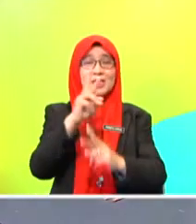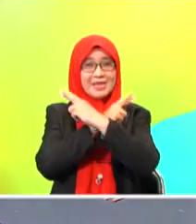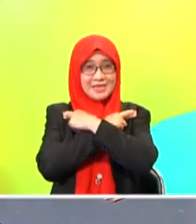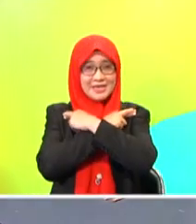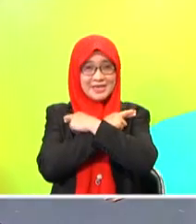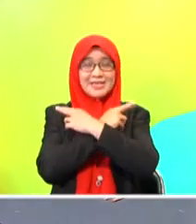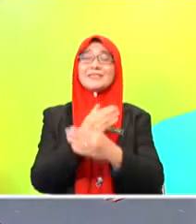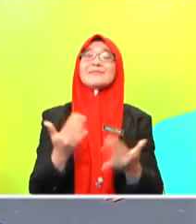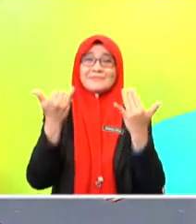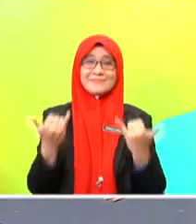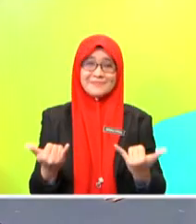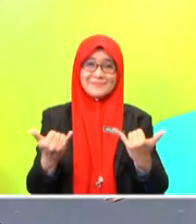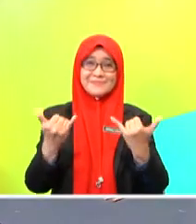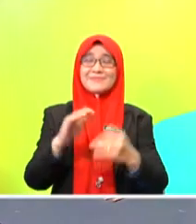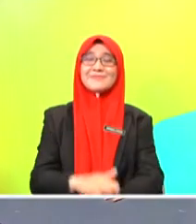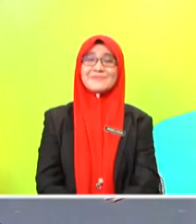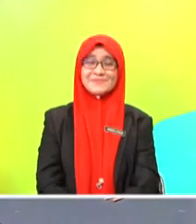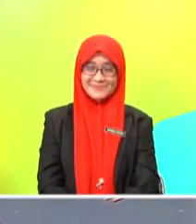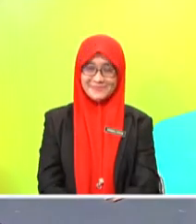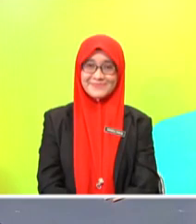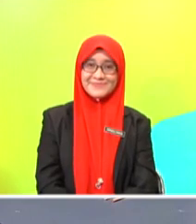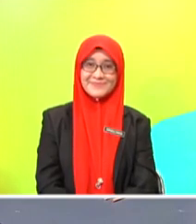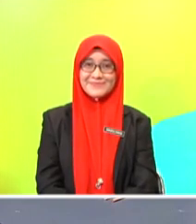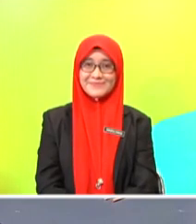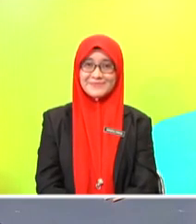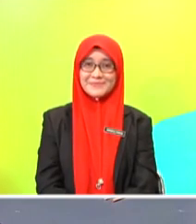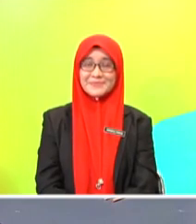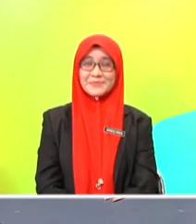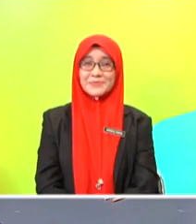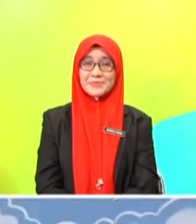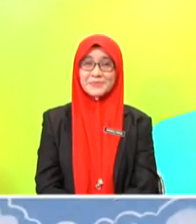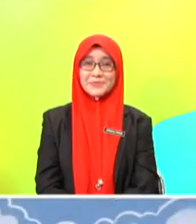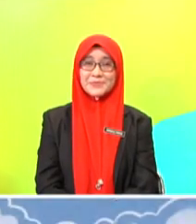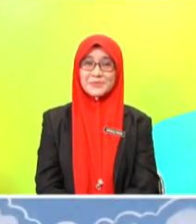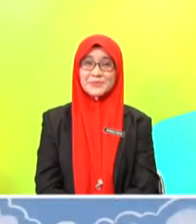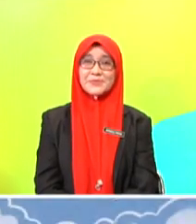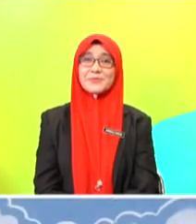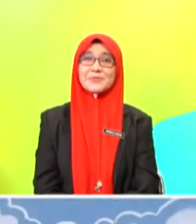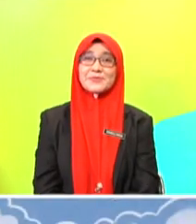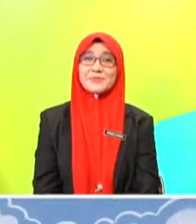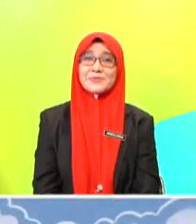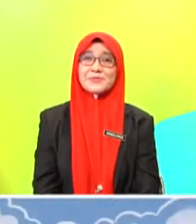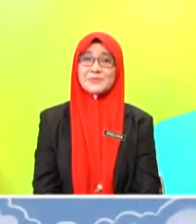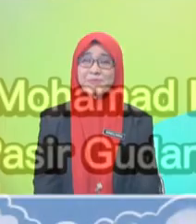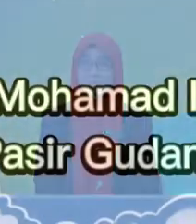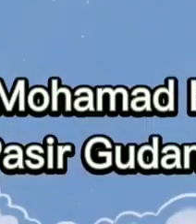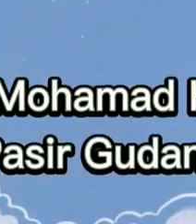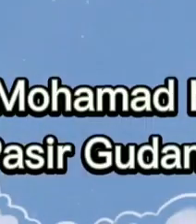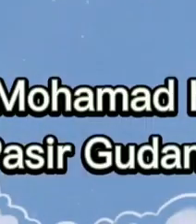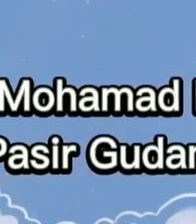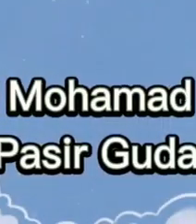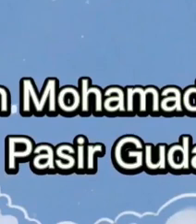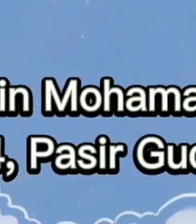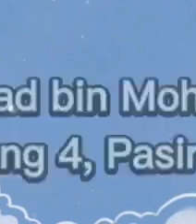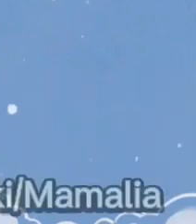Kembali lagi selepas ini terus bersama kami dalam Didik TV KPM. Hai kawan-kawan, tahukah kawan-kawan